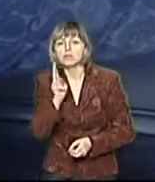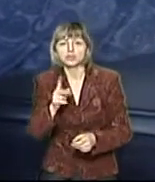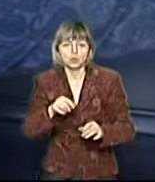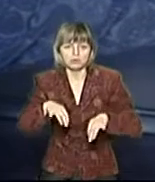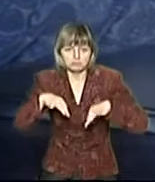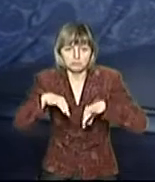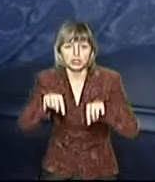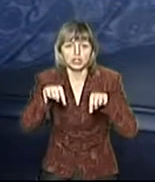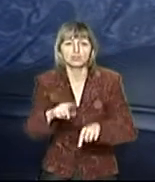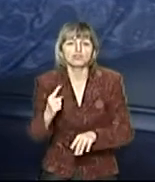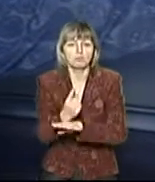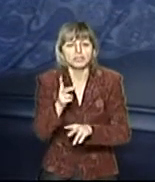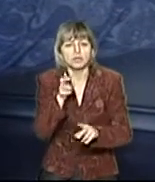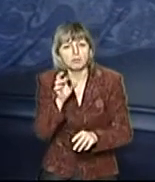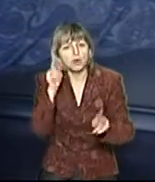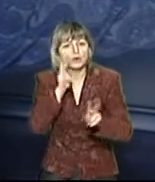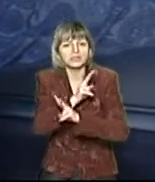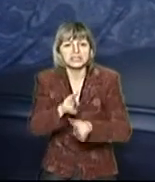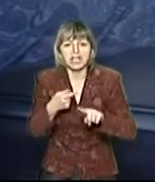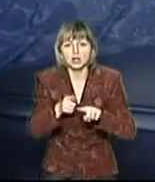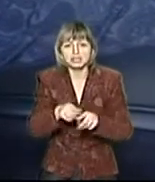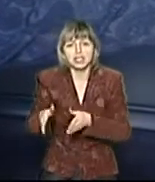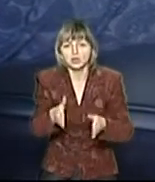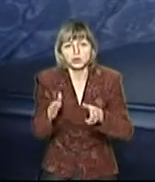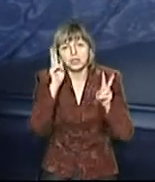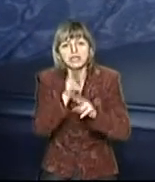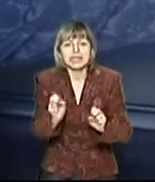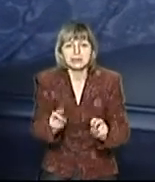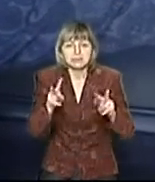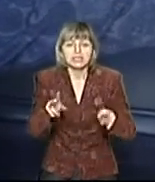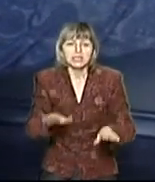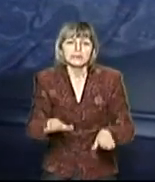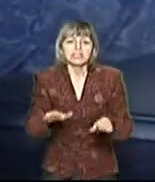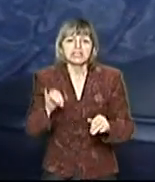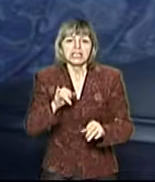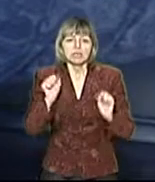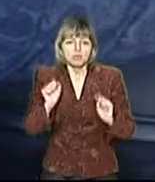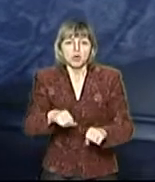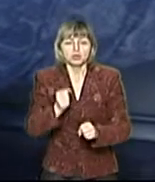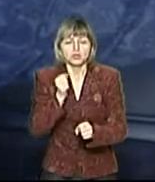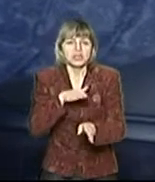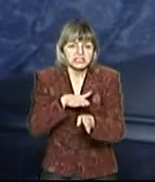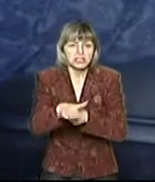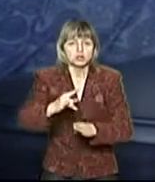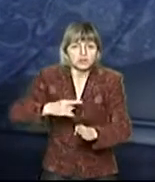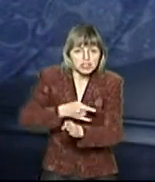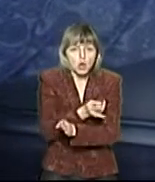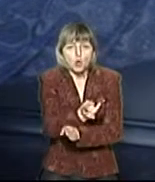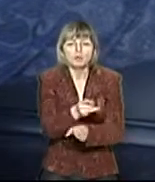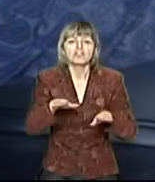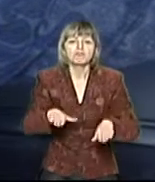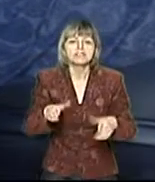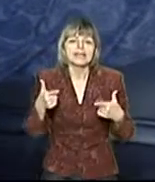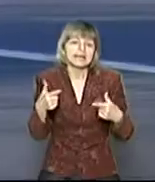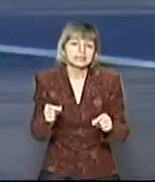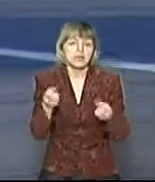рідко цю дорогу і не знають небезпечних місць. І, знову ж таки, можуть здійснювати обгін в місцях, де він